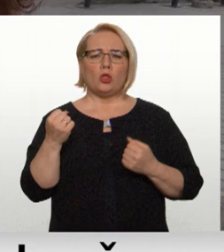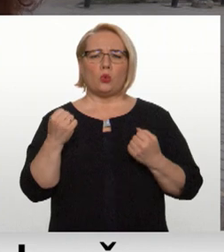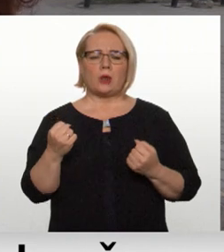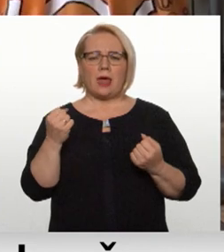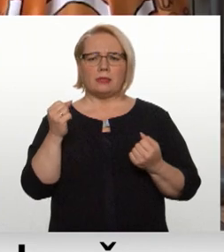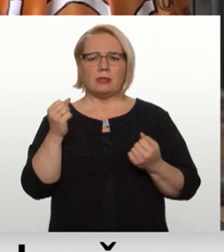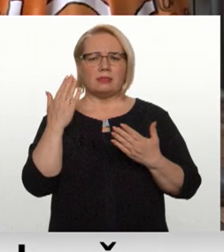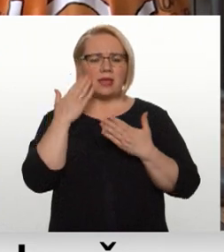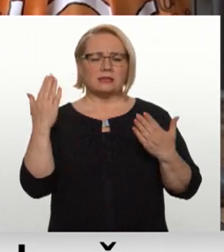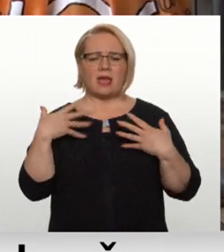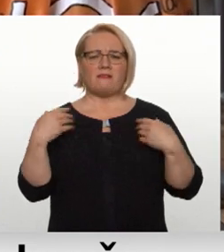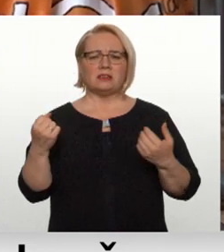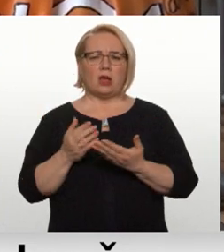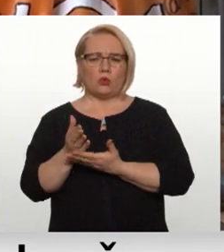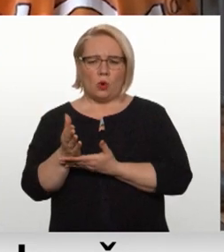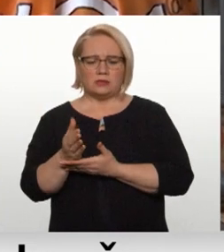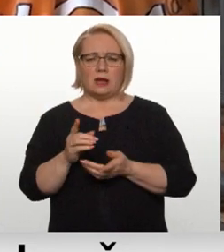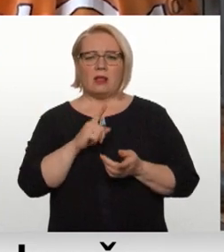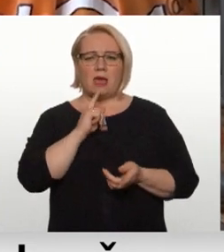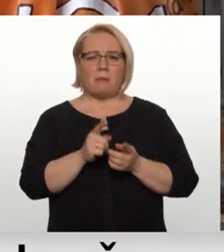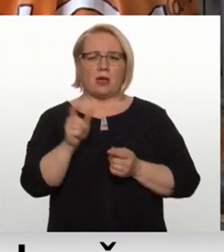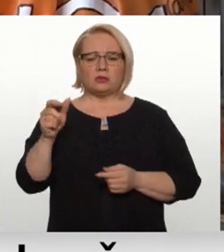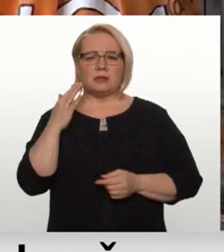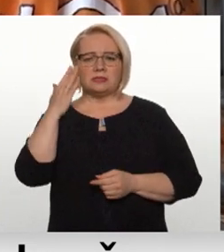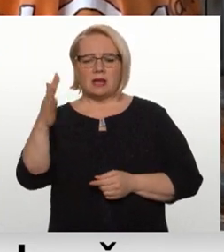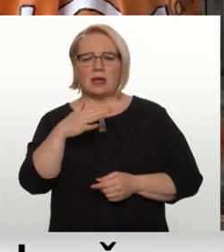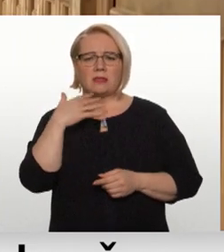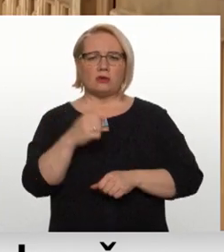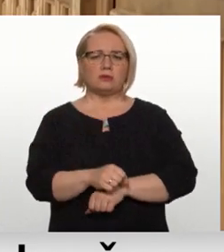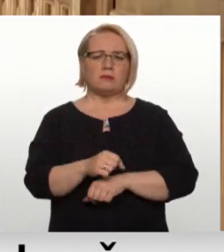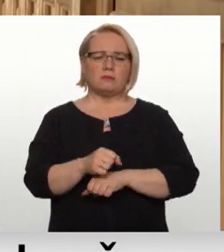veselu nozari. Liepājas skolotāji cer, ka vairāk protesti jārīko